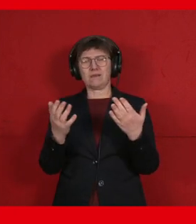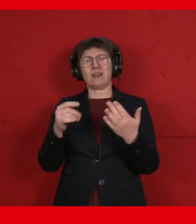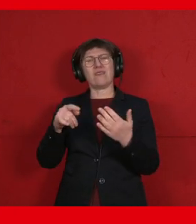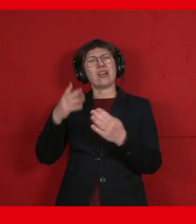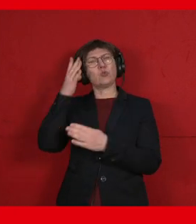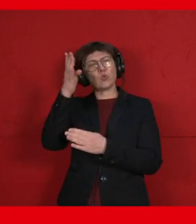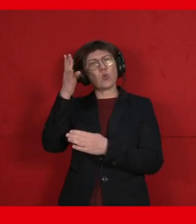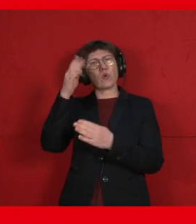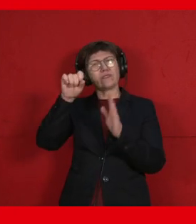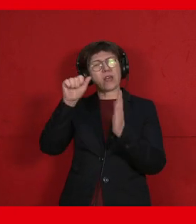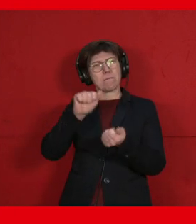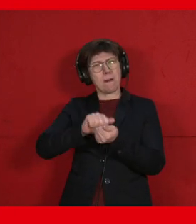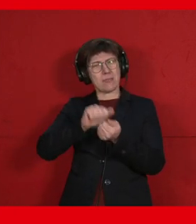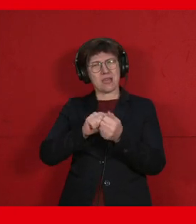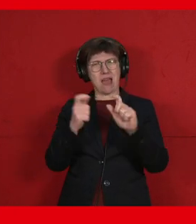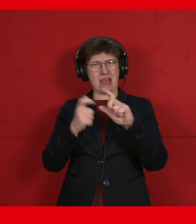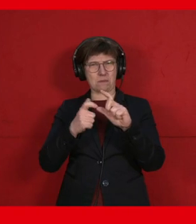dem Zukunftsmissionspapier. Denn